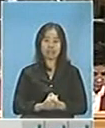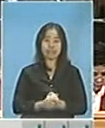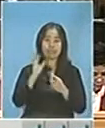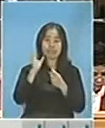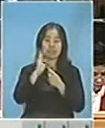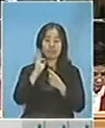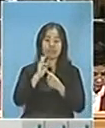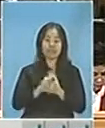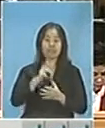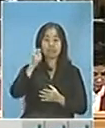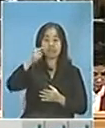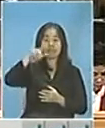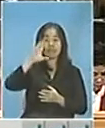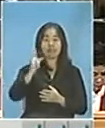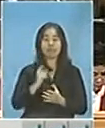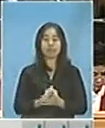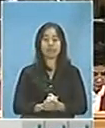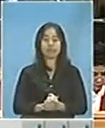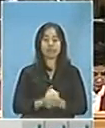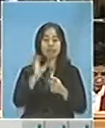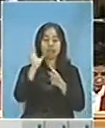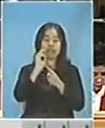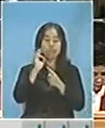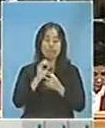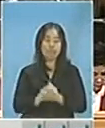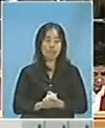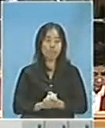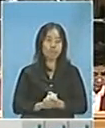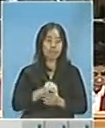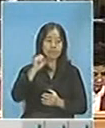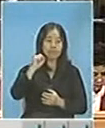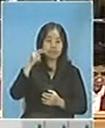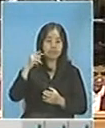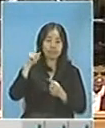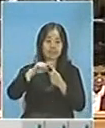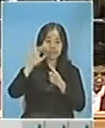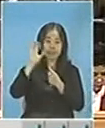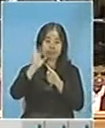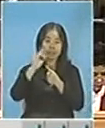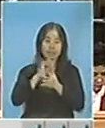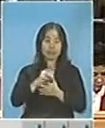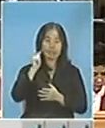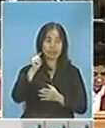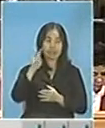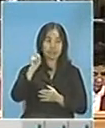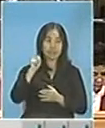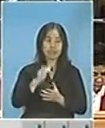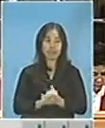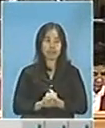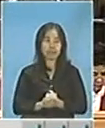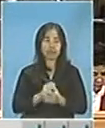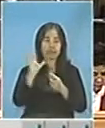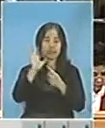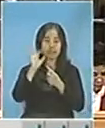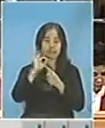นายอภิชาติตีละสวัสดีชัย 7. นางสมหญิงโบบุตร 8. นางทัศนียารัตนเศษ